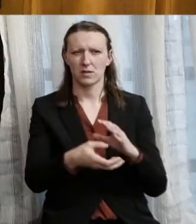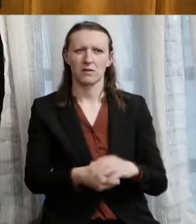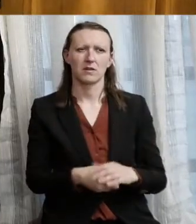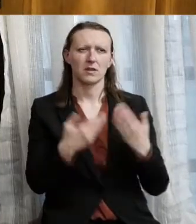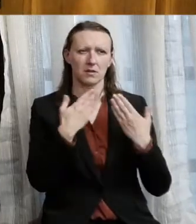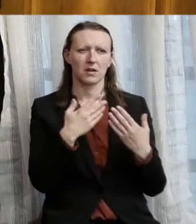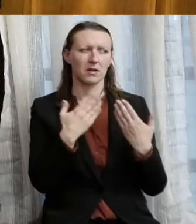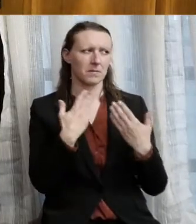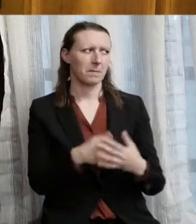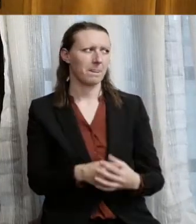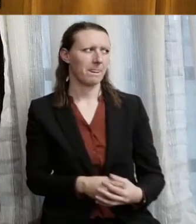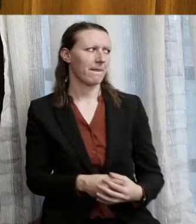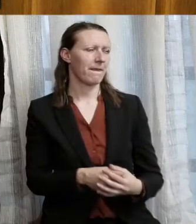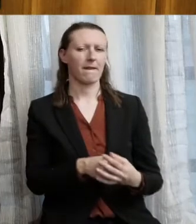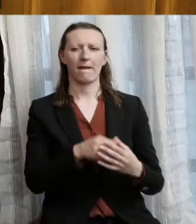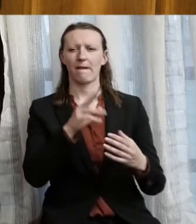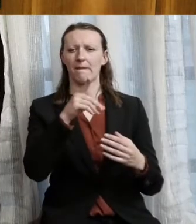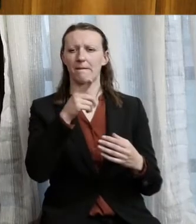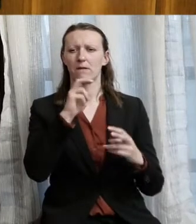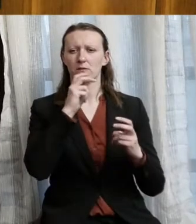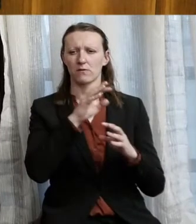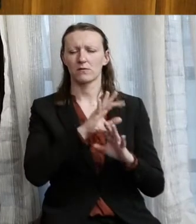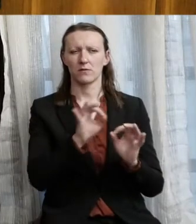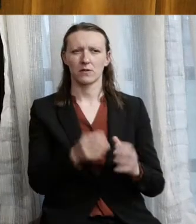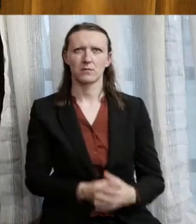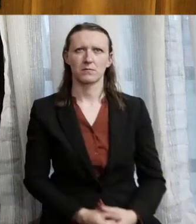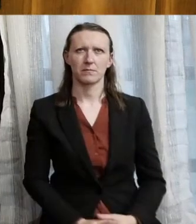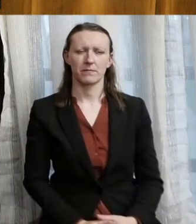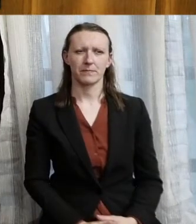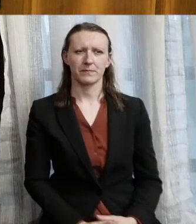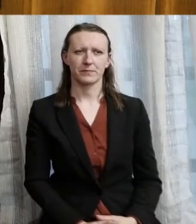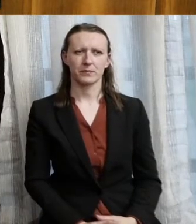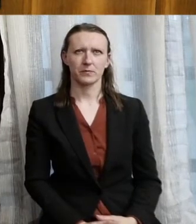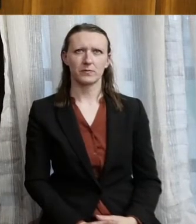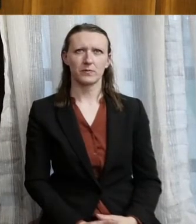U redu, zahvaljujem. Da li imate možda... Nema, u redu.